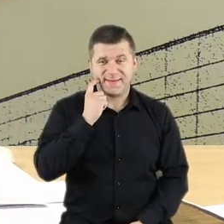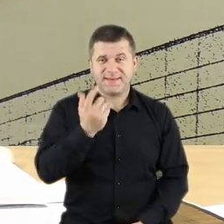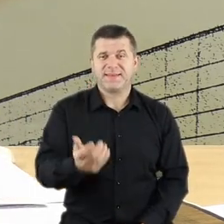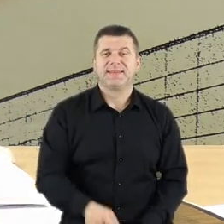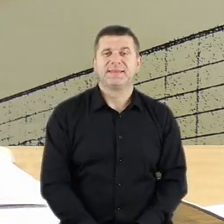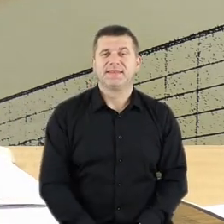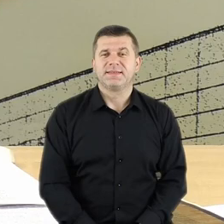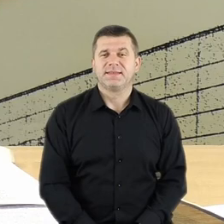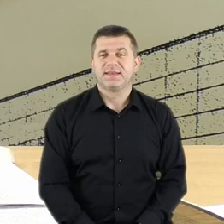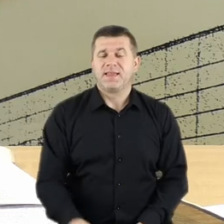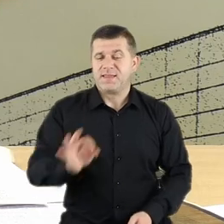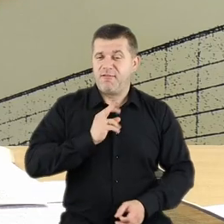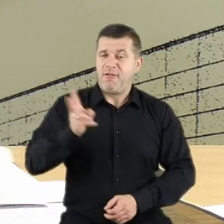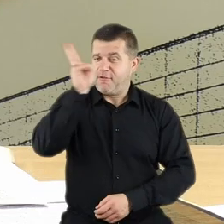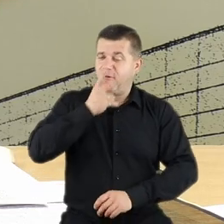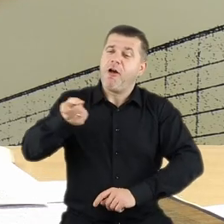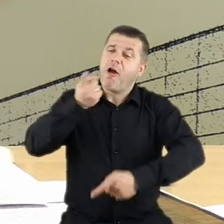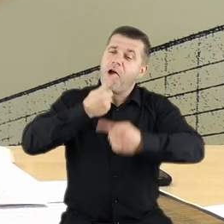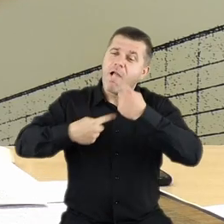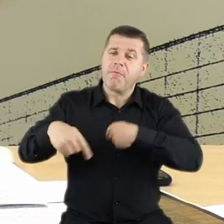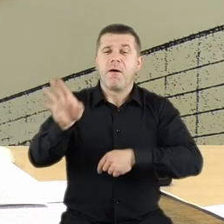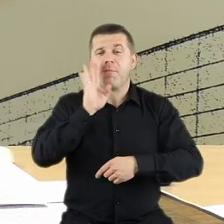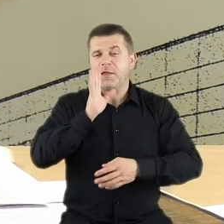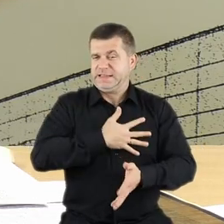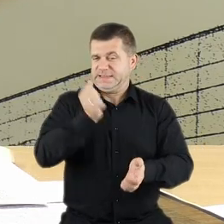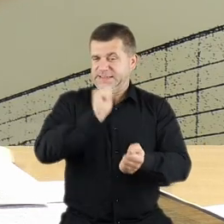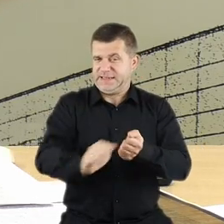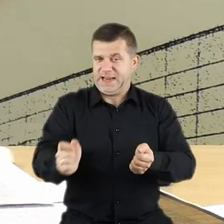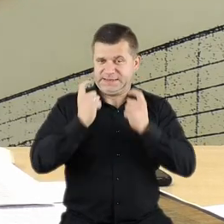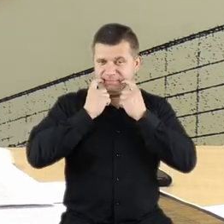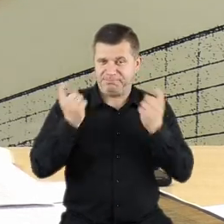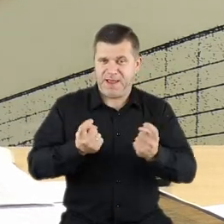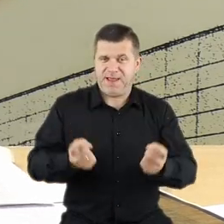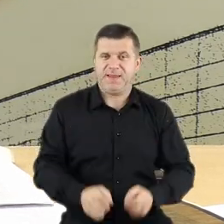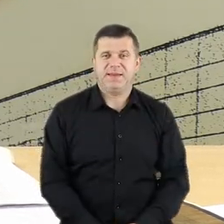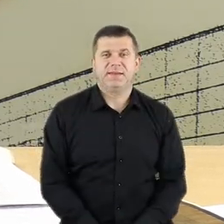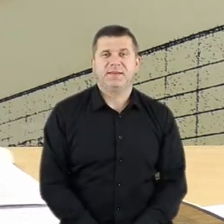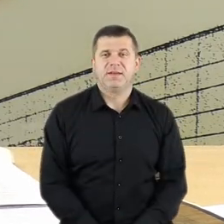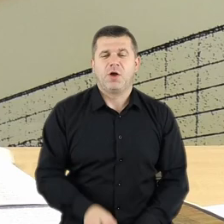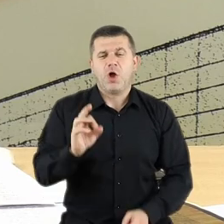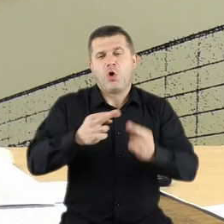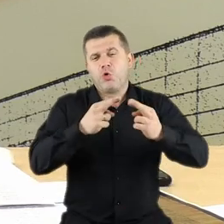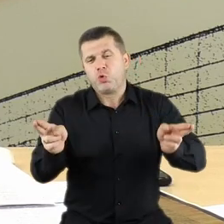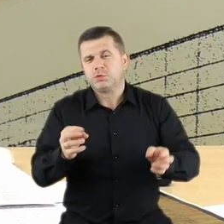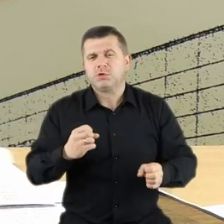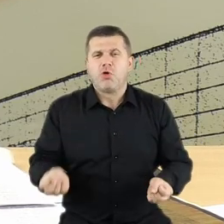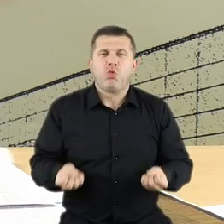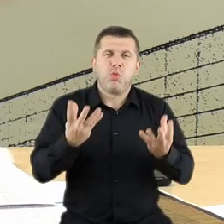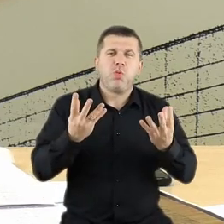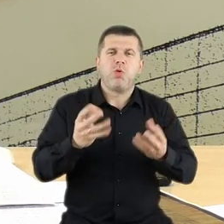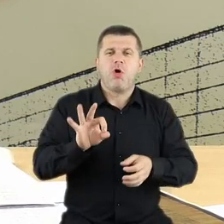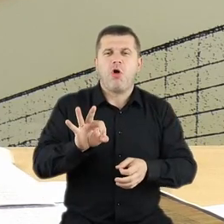nam rodzice opowiadali właśnie takie straszne bajki o różnych duchach